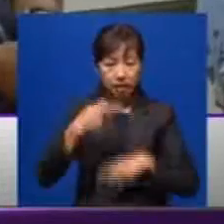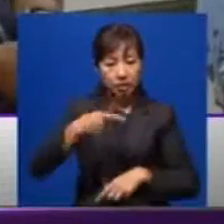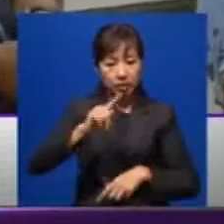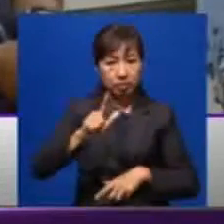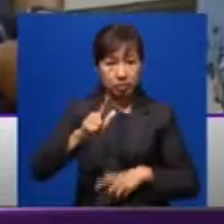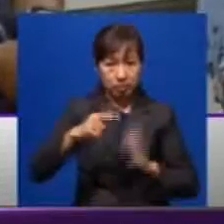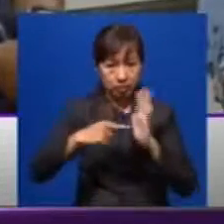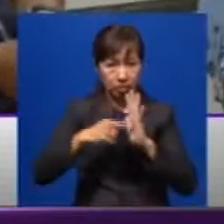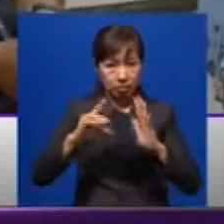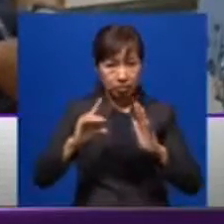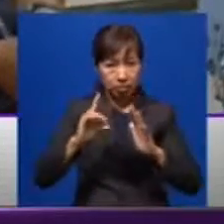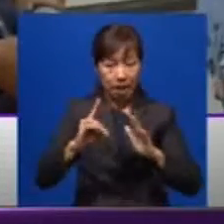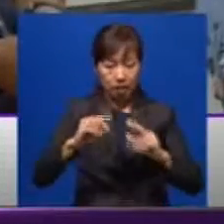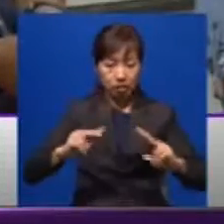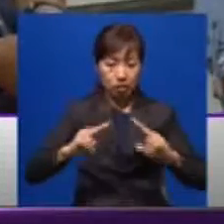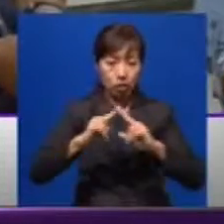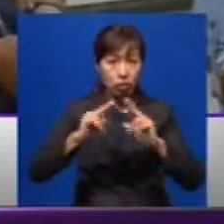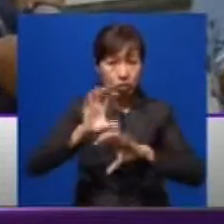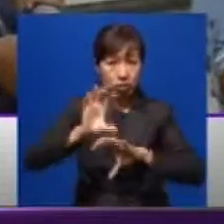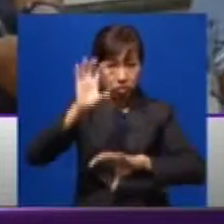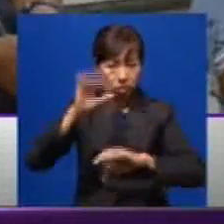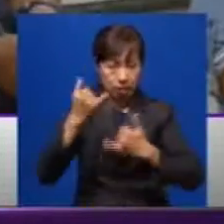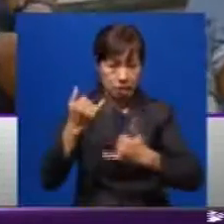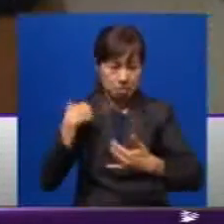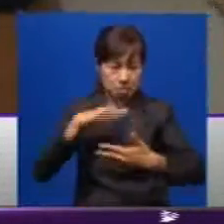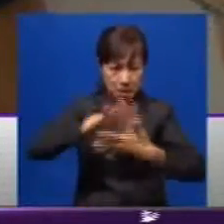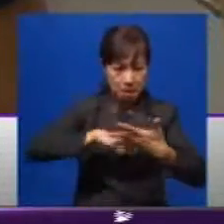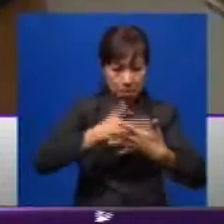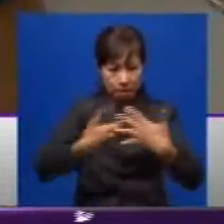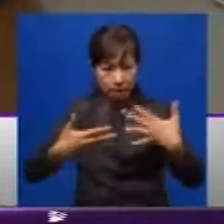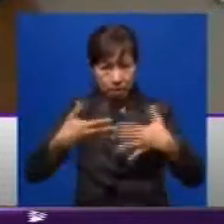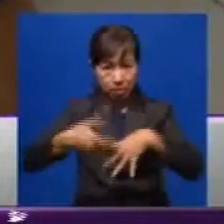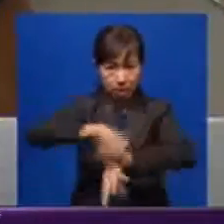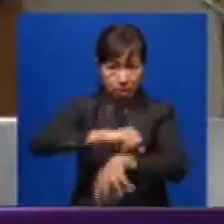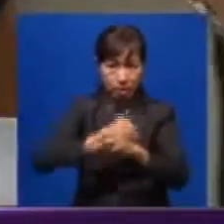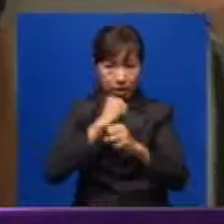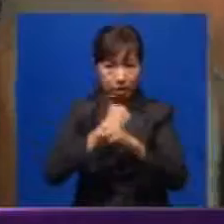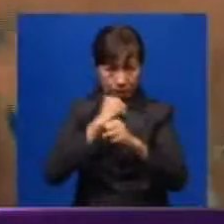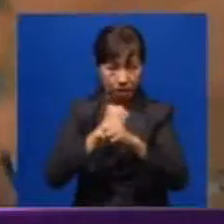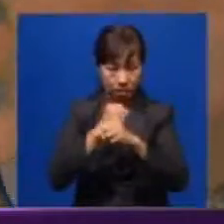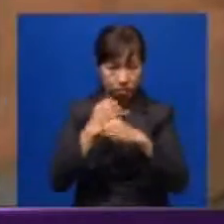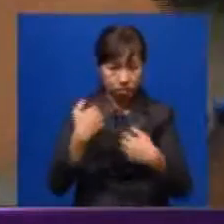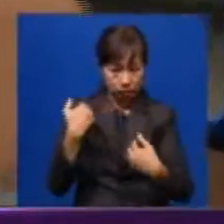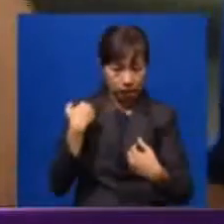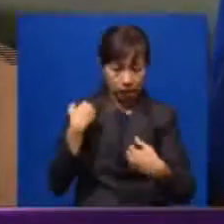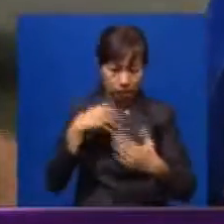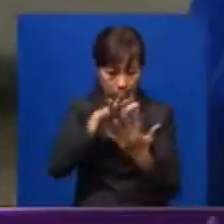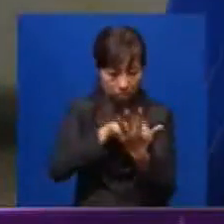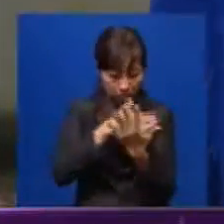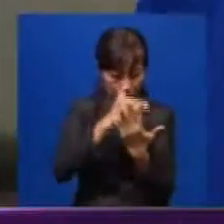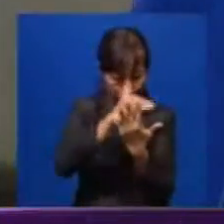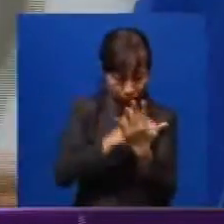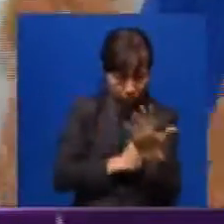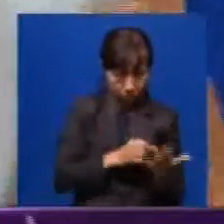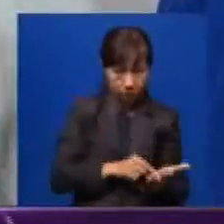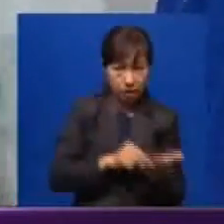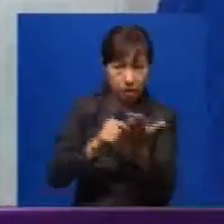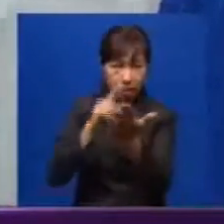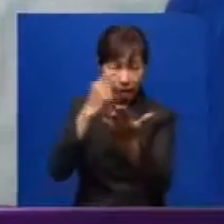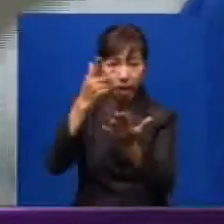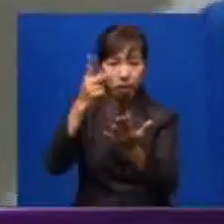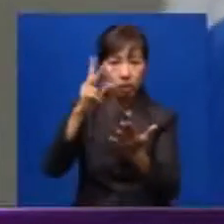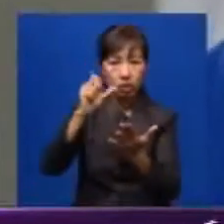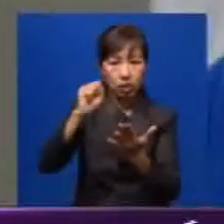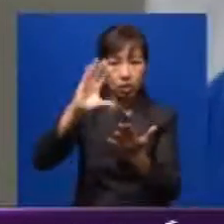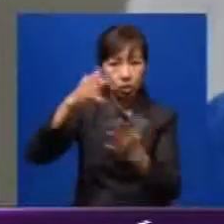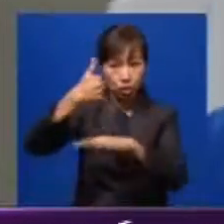ปิดเผยว่ากระทรวงมหาดไทยได้เสนอแผนปฏิบัติงานหรือว่ารถแมปต่อหัวหน้าคณะรักษาความสงบแห่งชาติหรือว่าคสช.